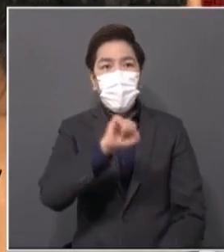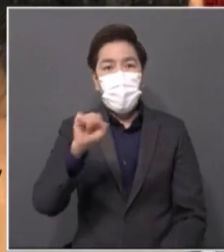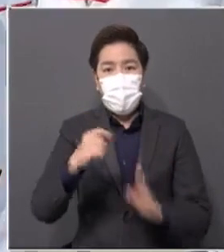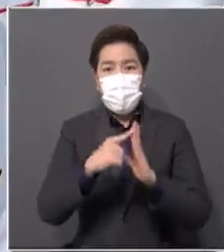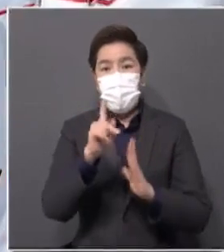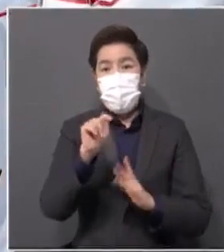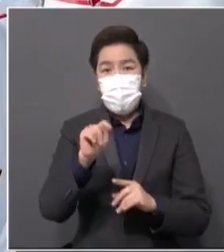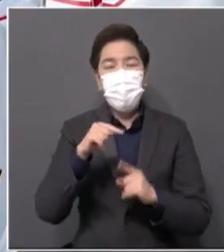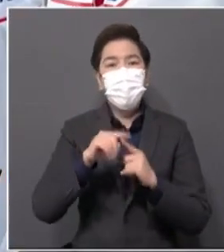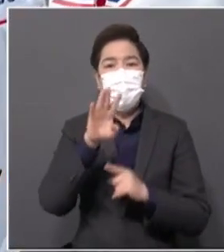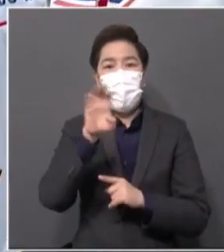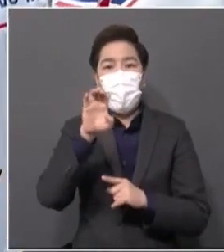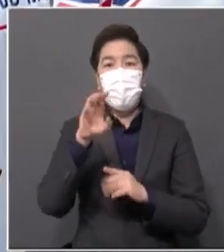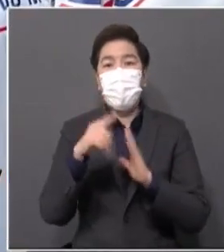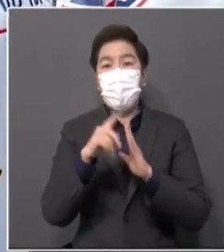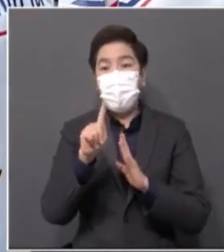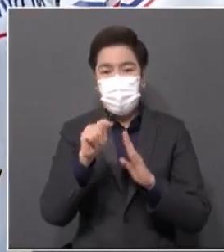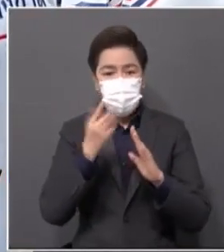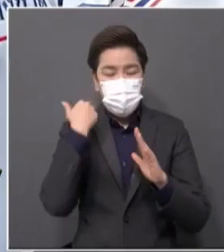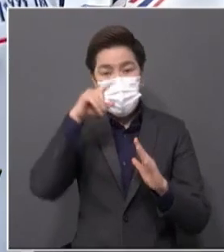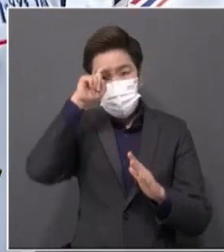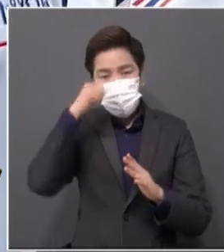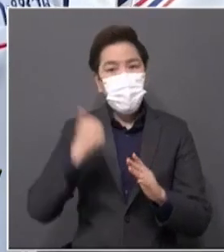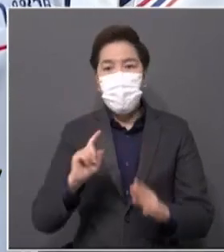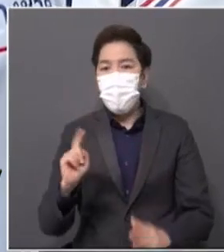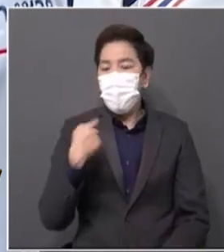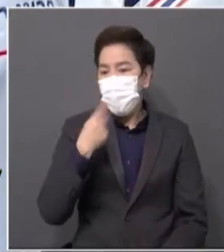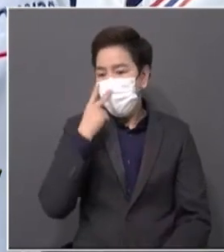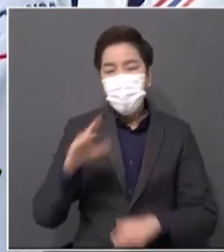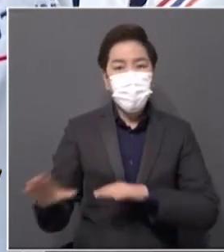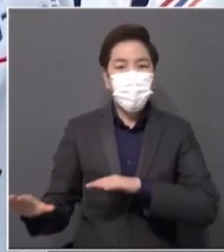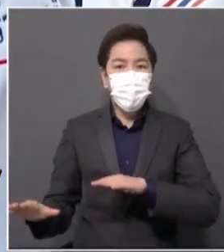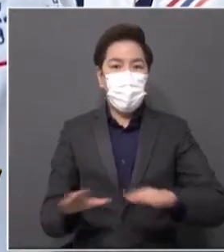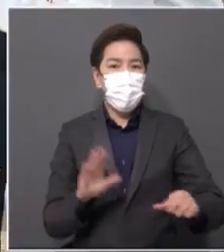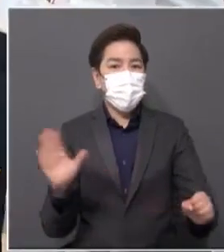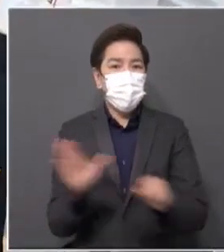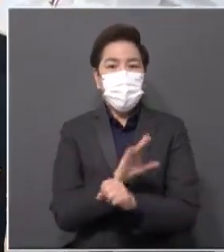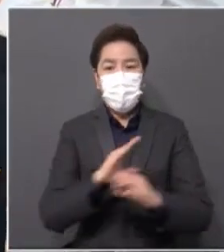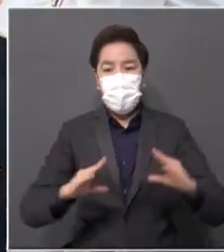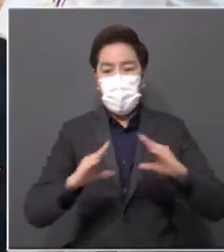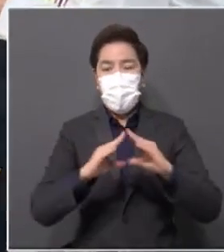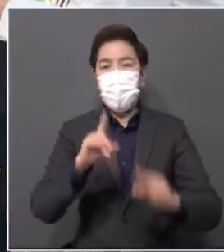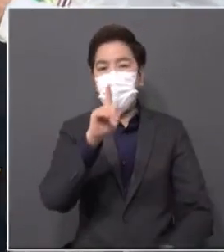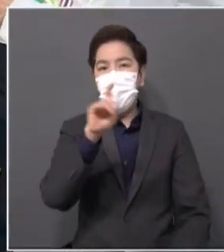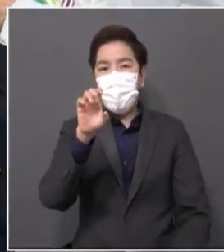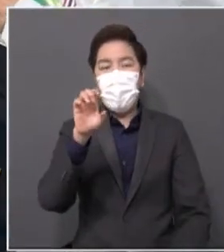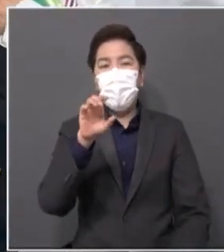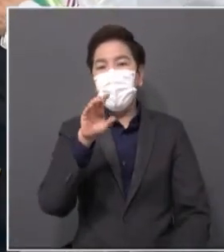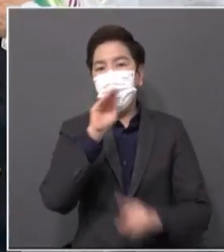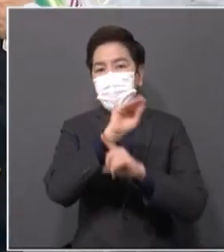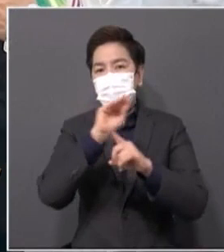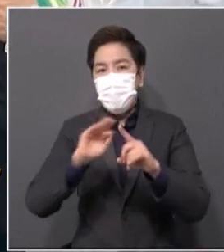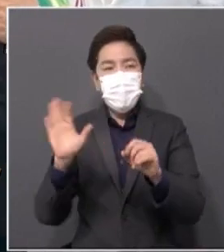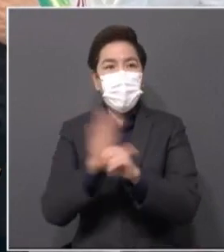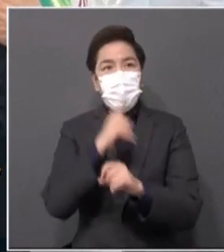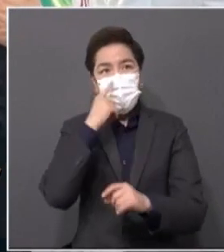400เขตทั่วประเทศเมื่อวันเสาร์ที่ผ่านมาเป็นครั้งแรกที่ได้เห็นความพร้อมเพรียงอย่างเต็ม 100%ของว่าที่ผู้สมัครของทุกคน